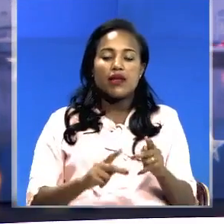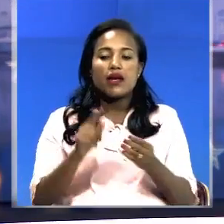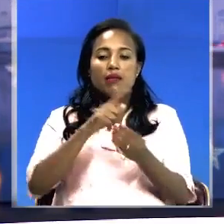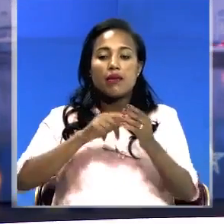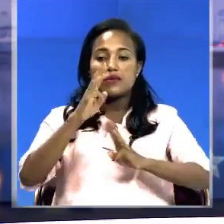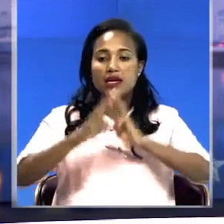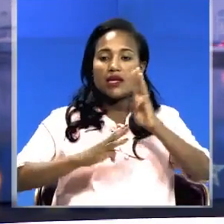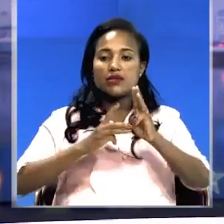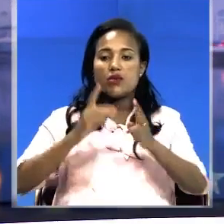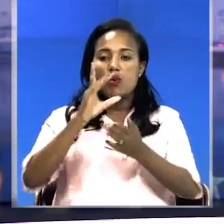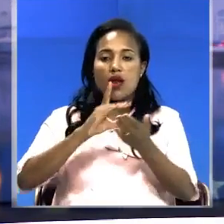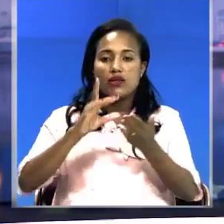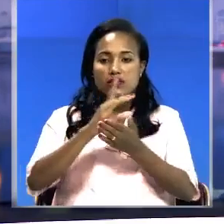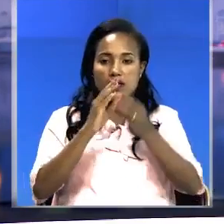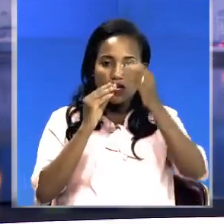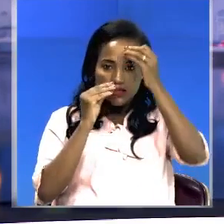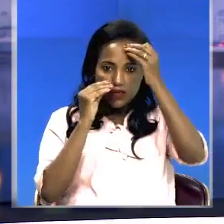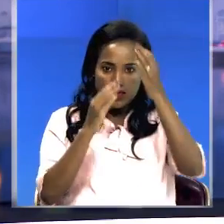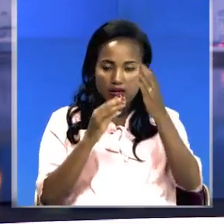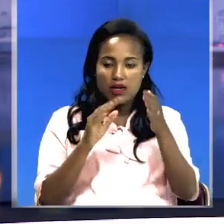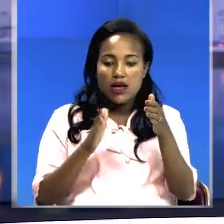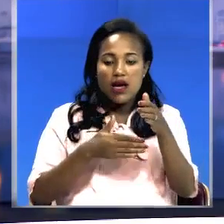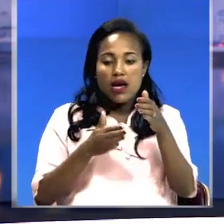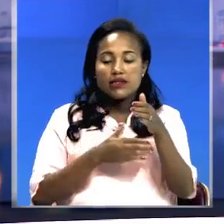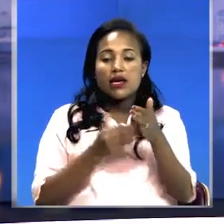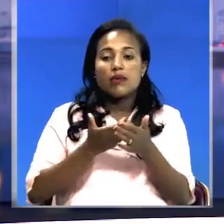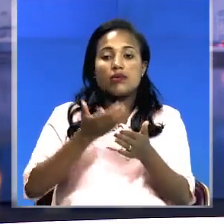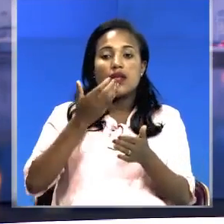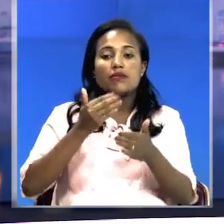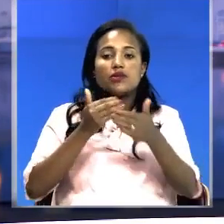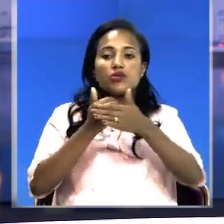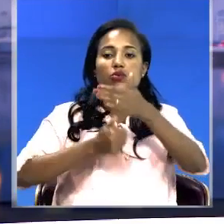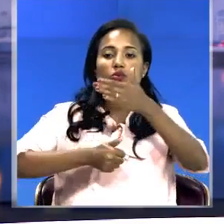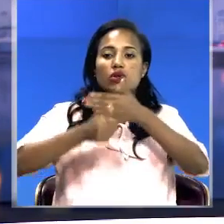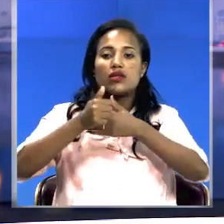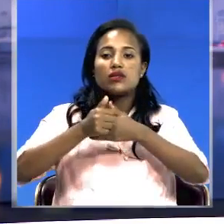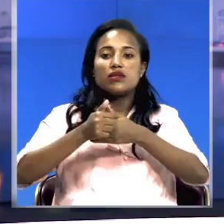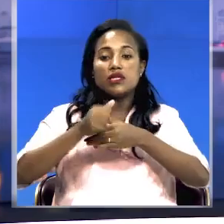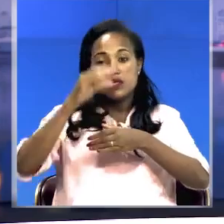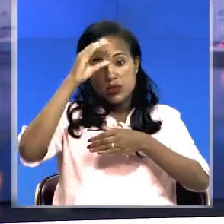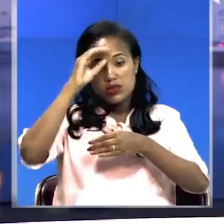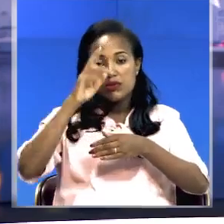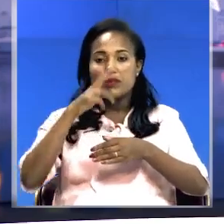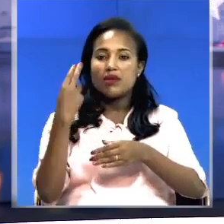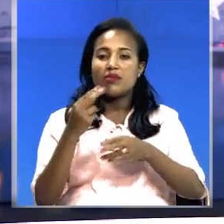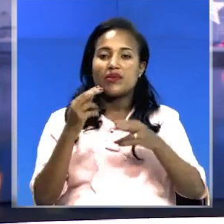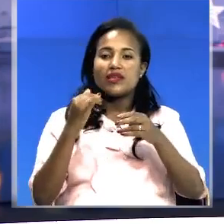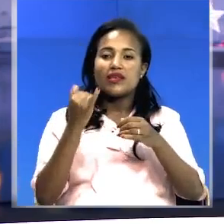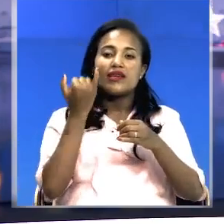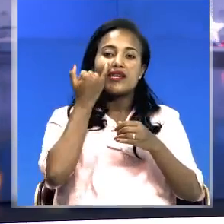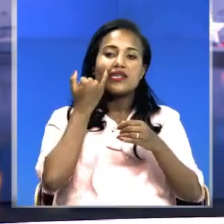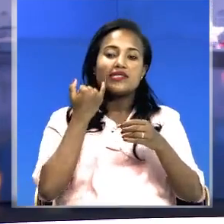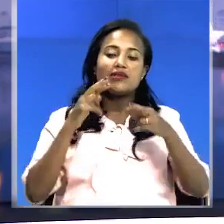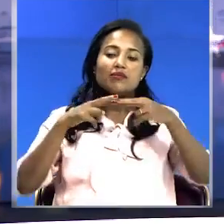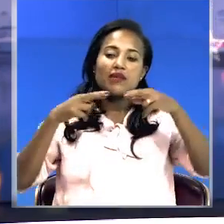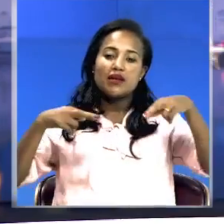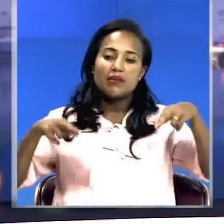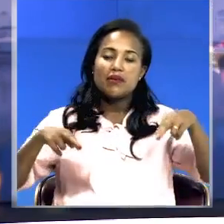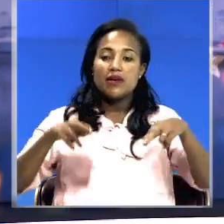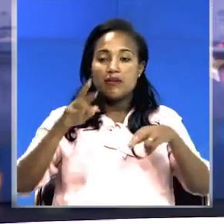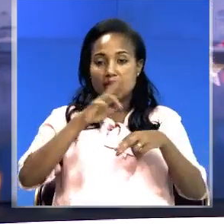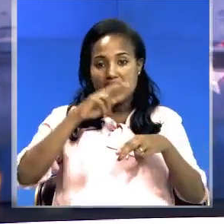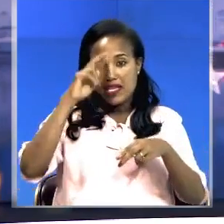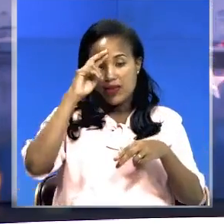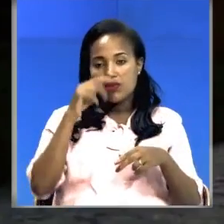ኮሌጅ አስታወቀም። በአሳ ሀብቱ ላይ ለሚደርሰው ጉዳት አጥማጆች የሚጠቀሙት ቀጭን መረብ ቀዳሚው ምክንያት ነው ተብሏል። ብርቱካን ታየ።